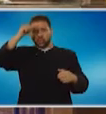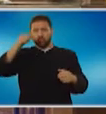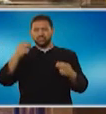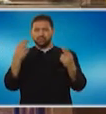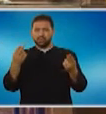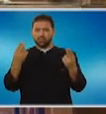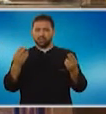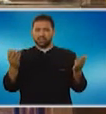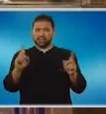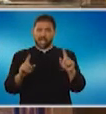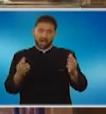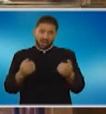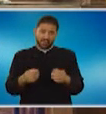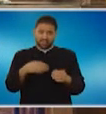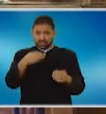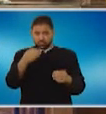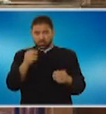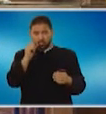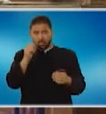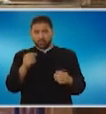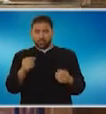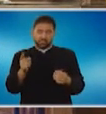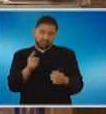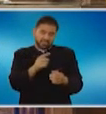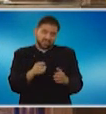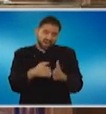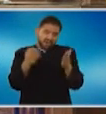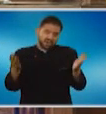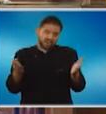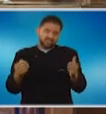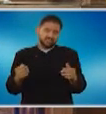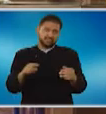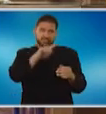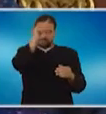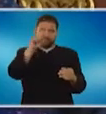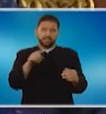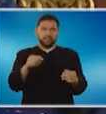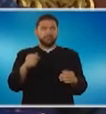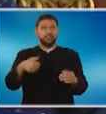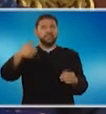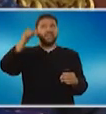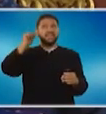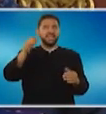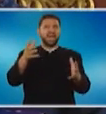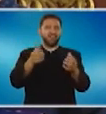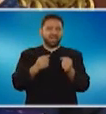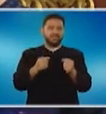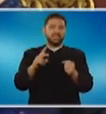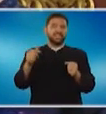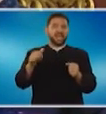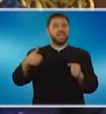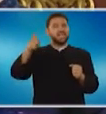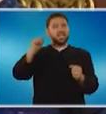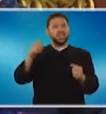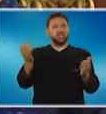dacă aveți câteva recomandări pentru noi, preferințe personale. Până mai ieri aveam. Ieri,